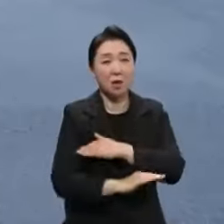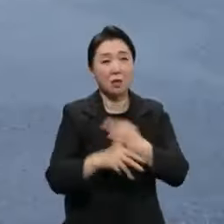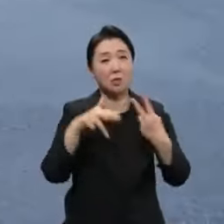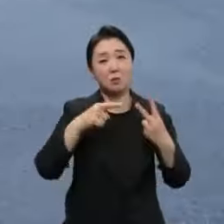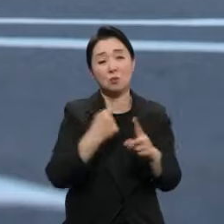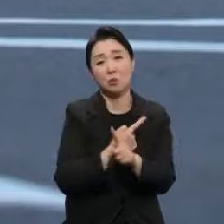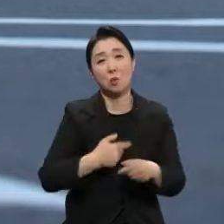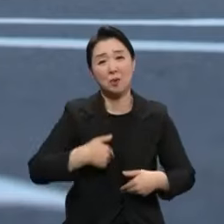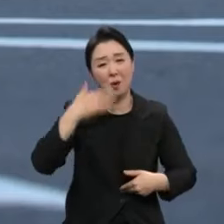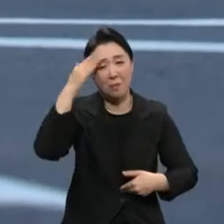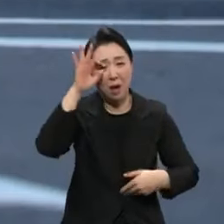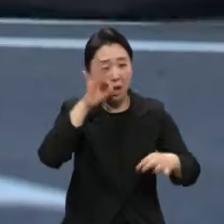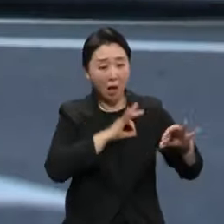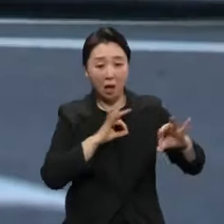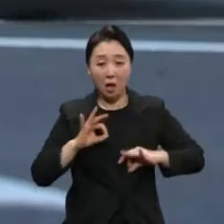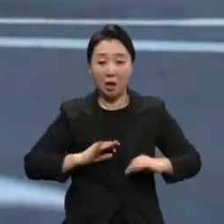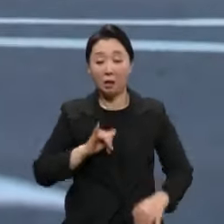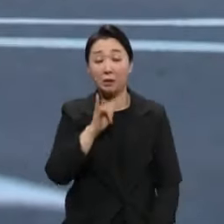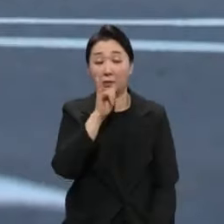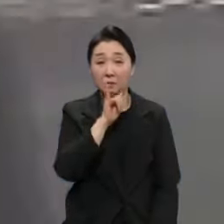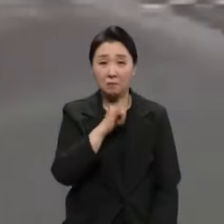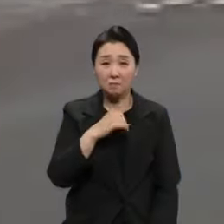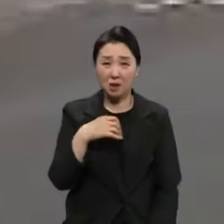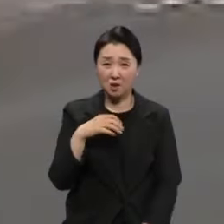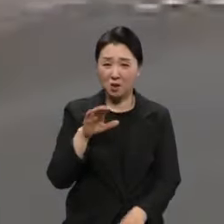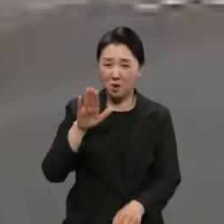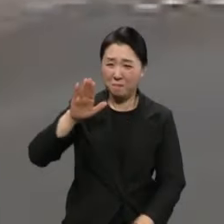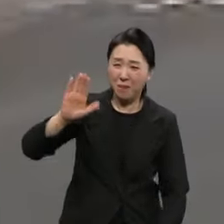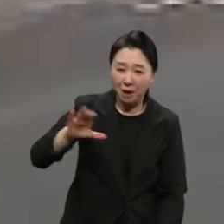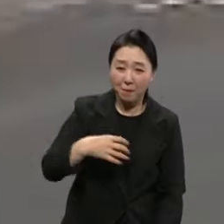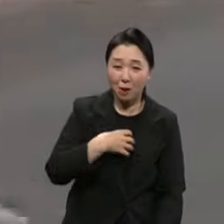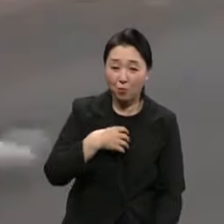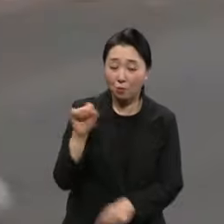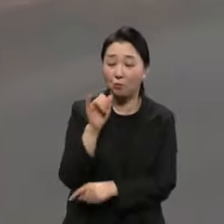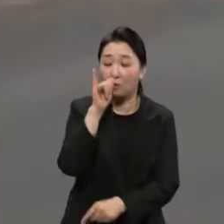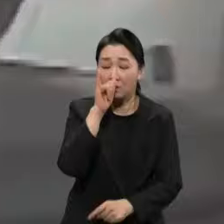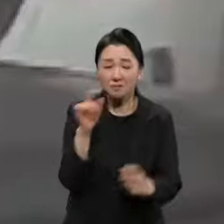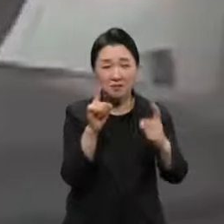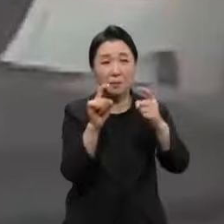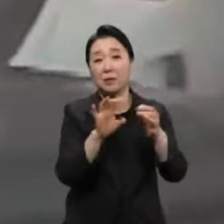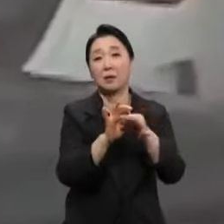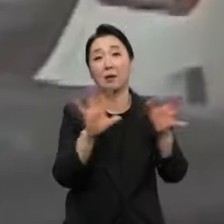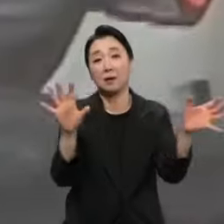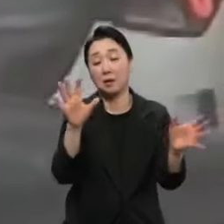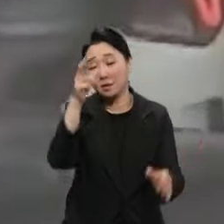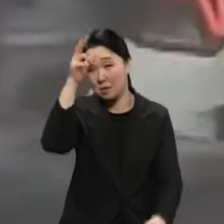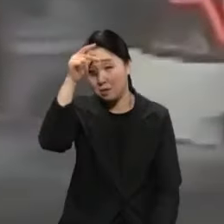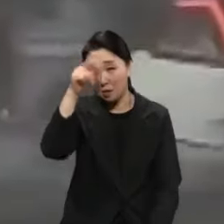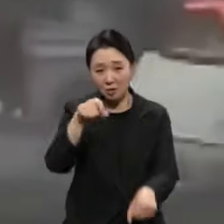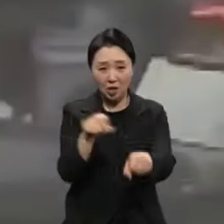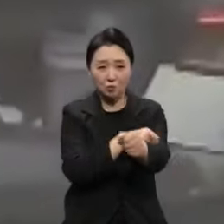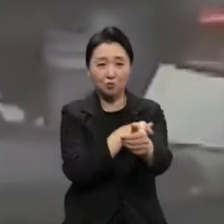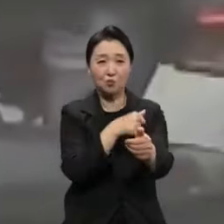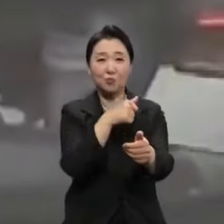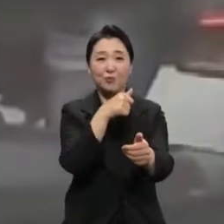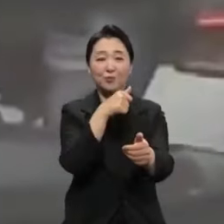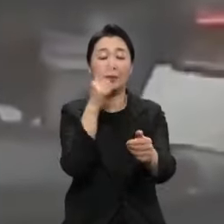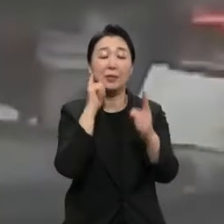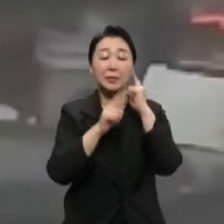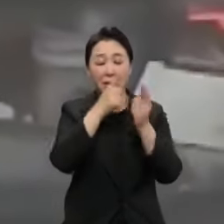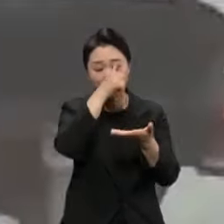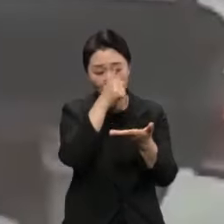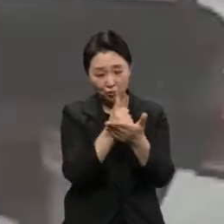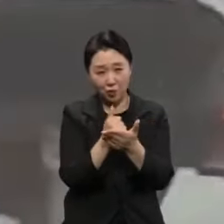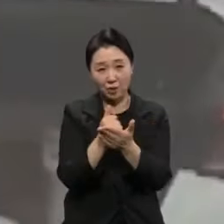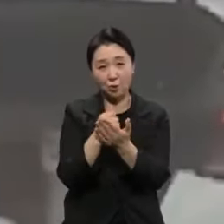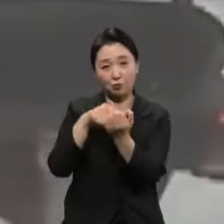입었습니다. 정말 위협운전을 했는지 어떻게 시비가 붙었는지와는 별개로 경찰은 특수상해 혐의를 적용해